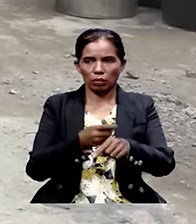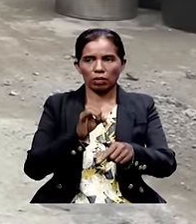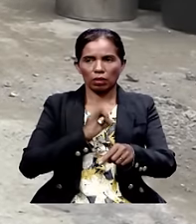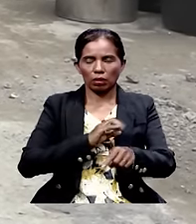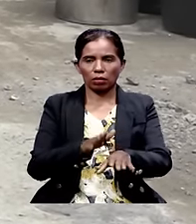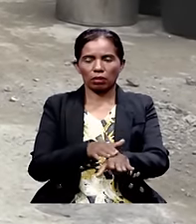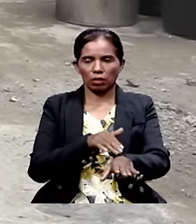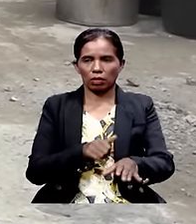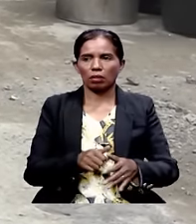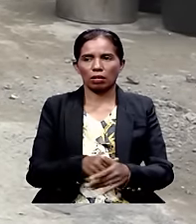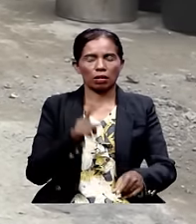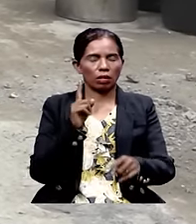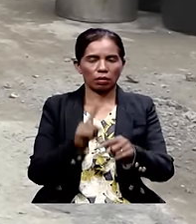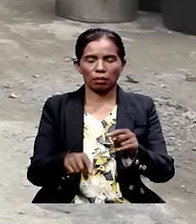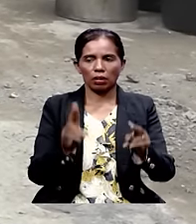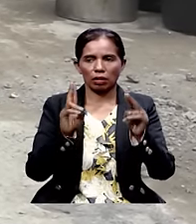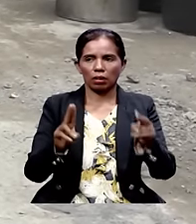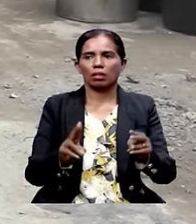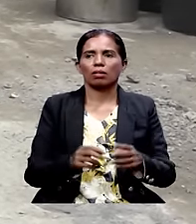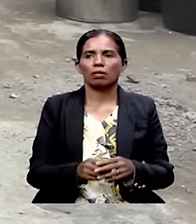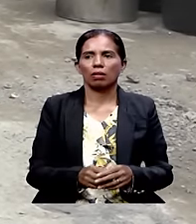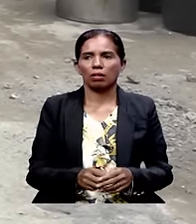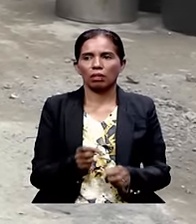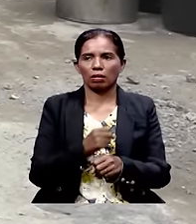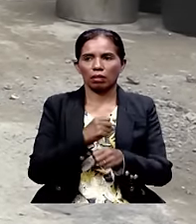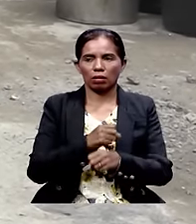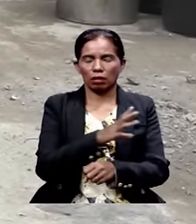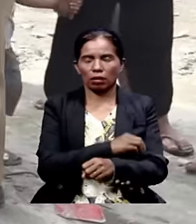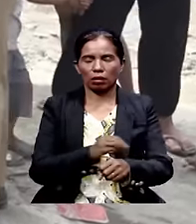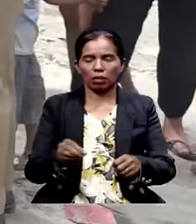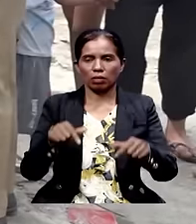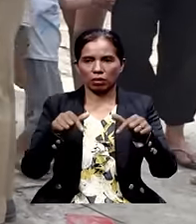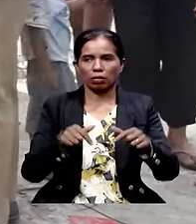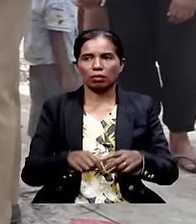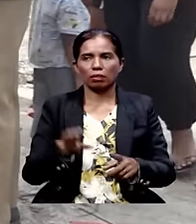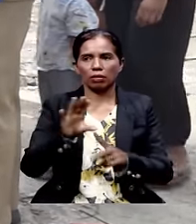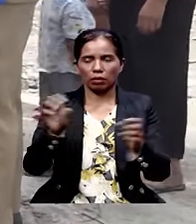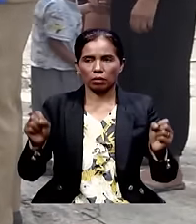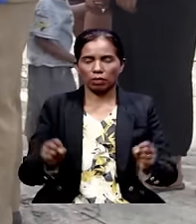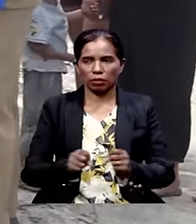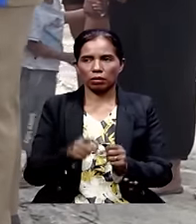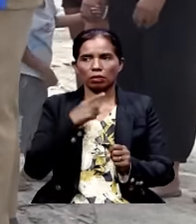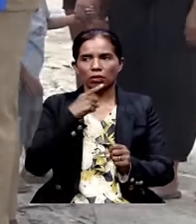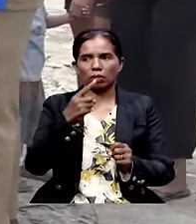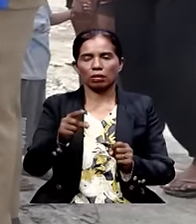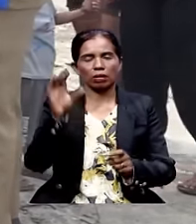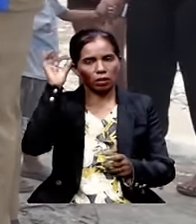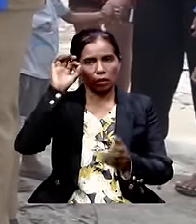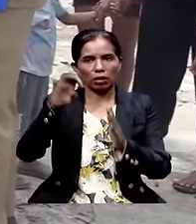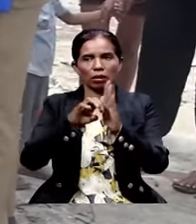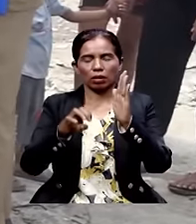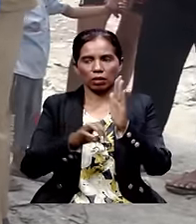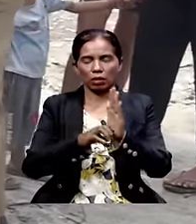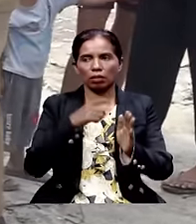nenek. Labele mai halo intimidasi bebek bahau ihedane. Chef suku Mandohi mos considera sekretario estado